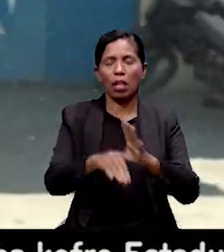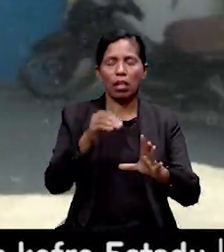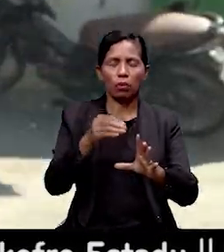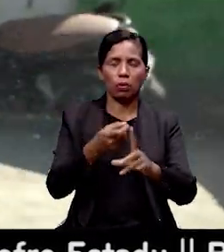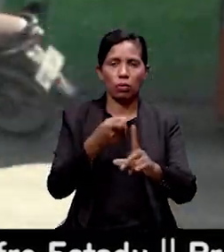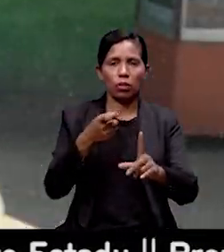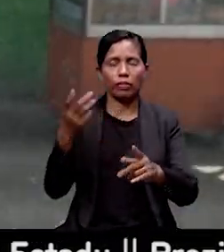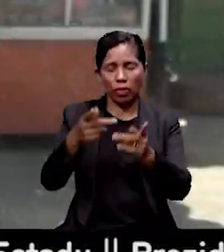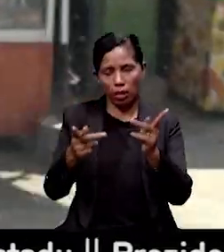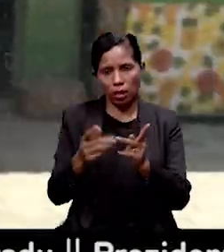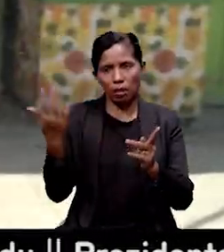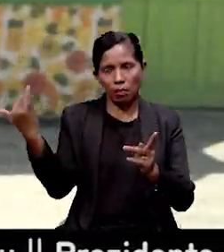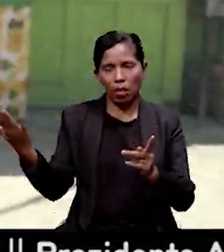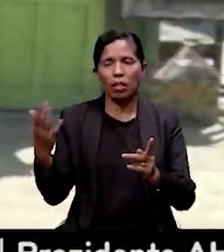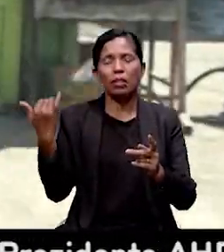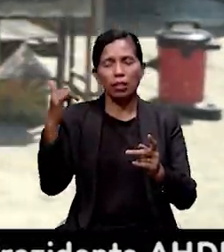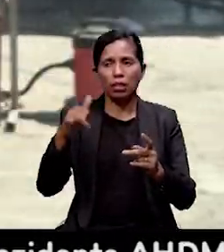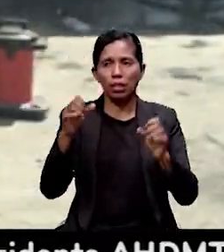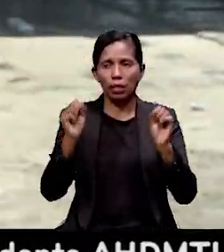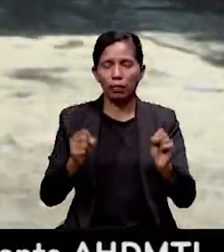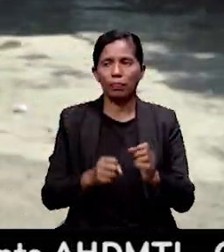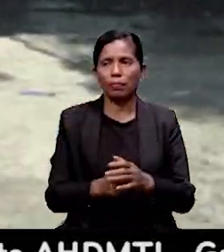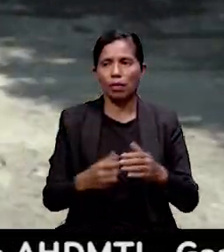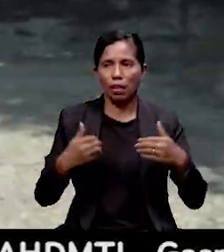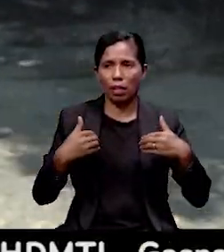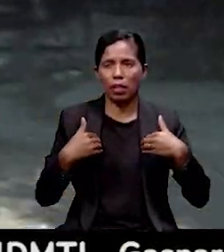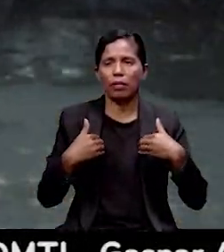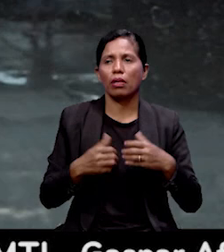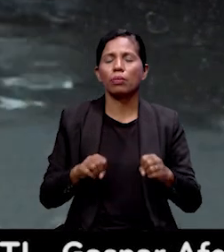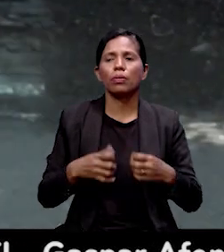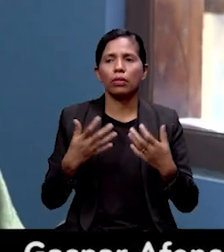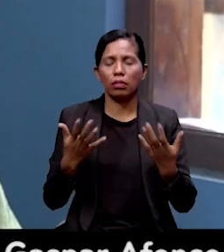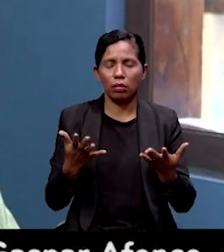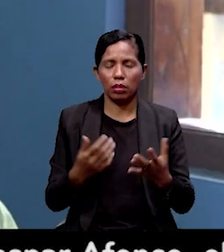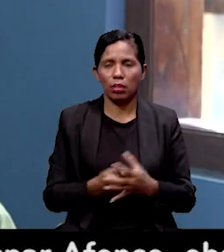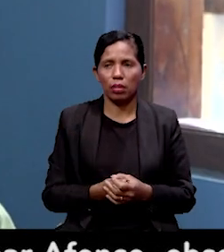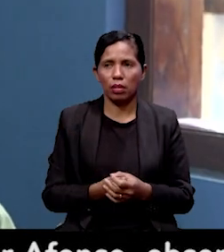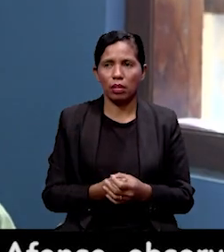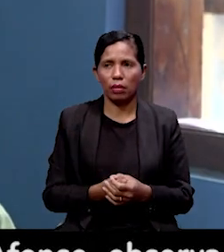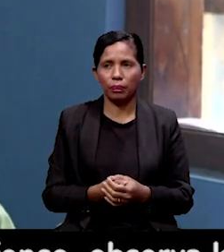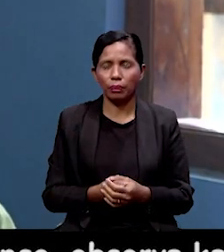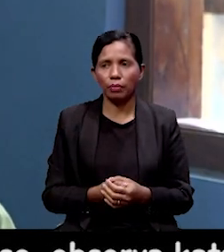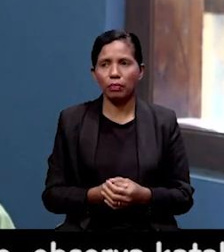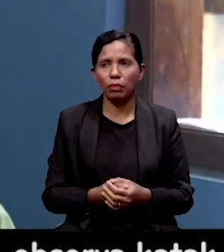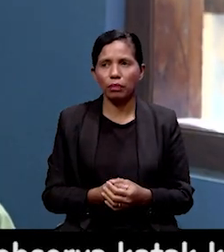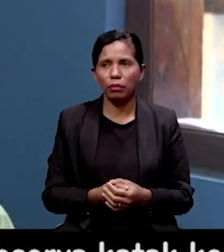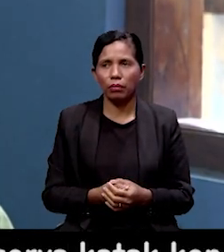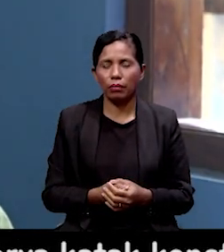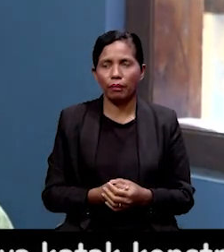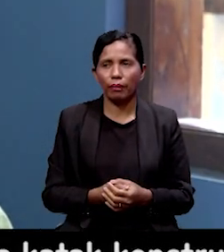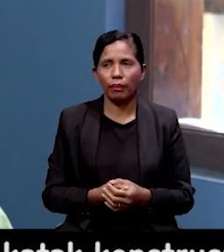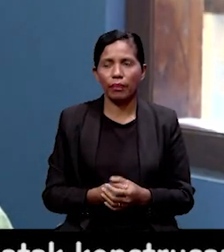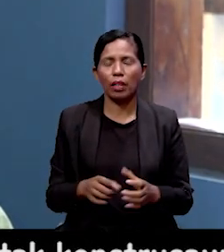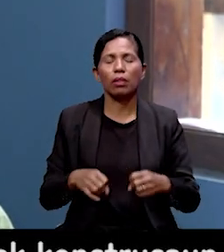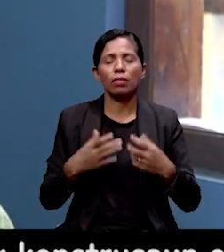nebe kariknya impacto positivo insa nya impacto negativo no maya kari insa